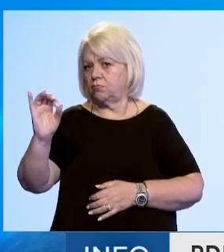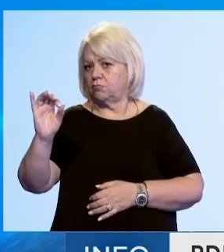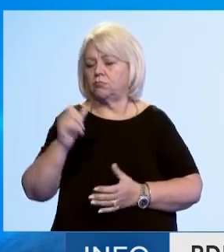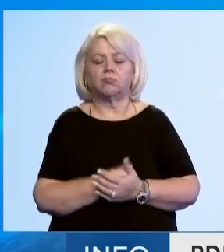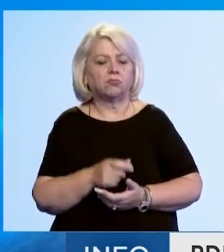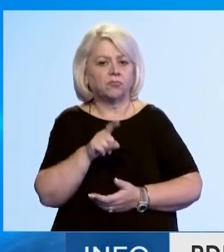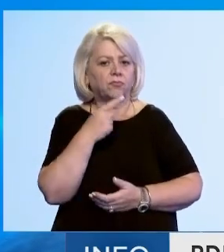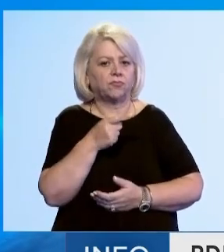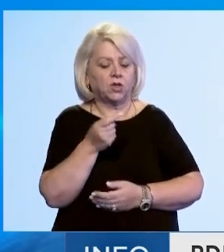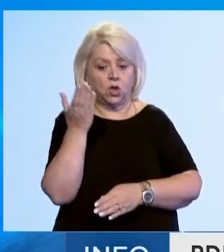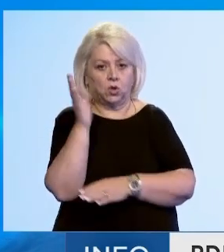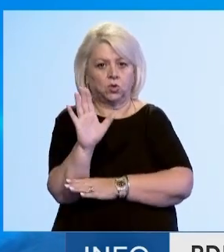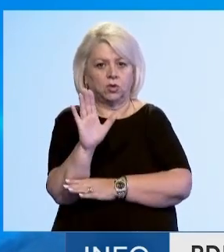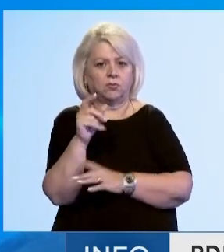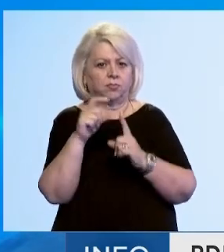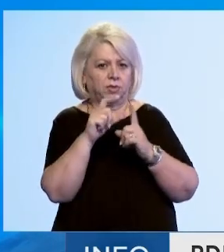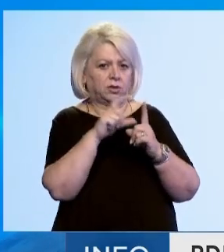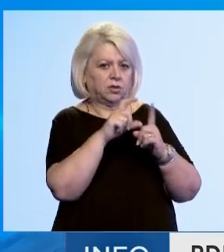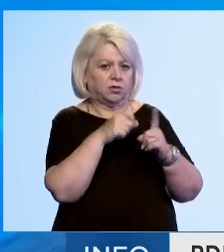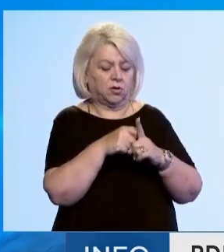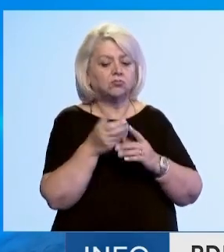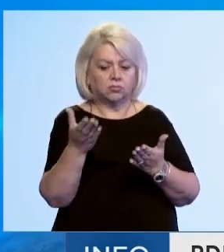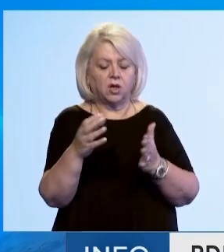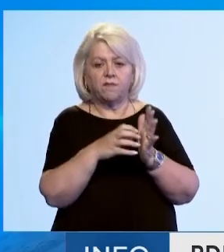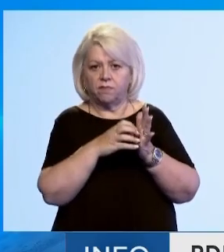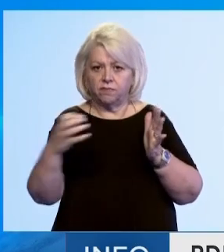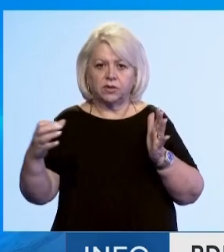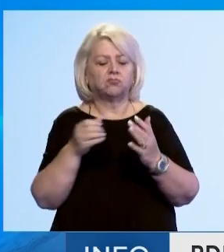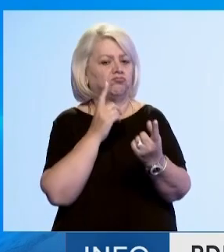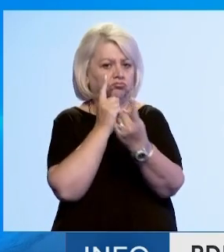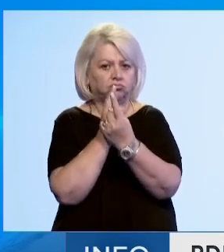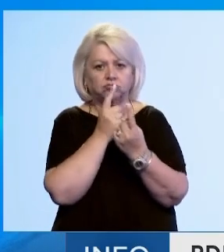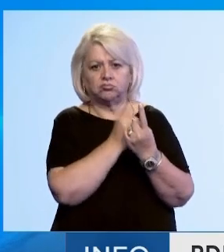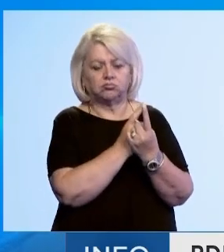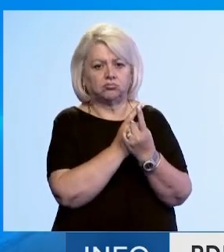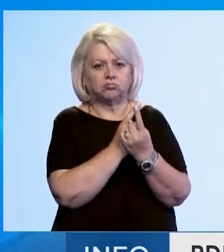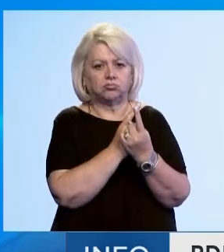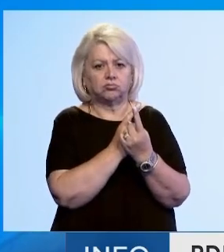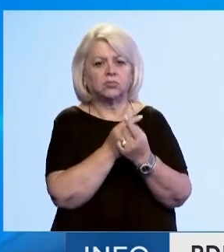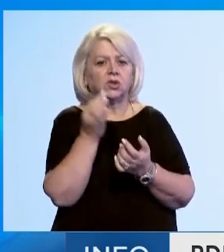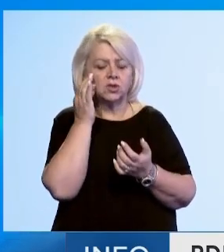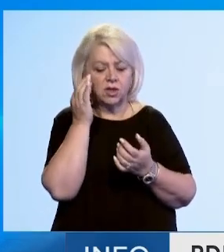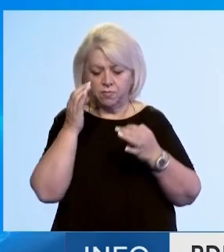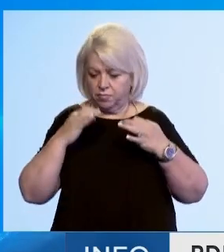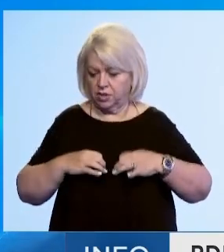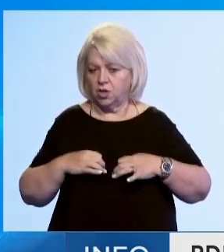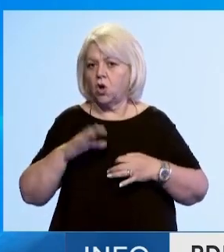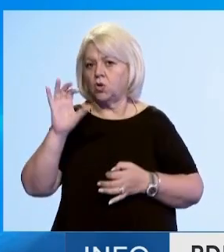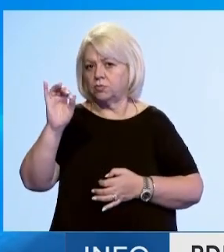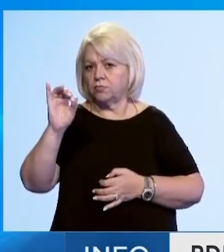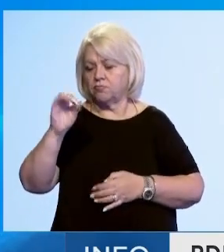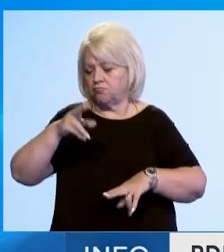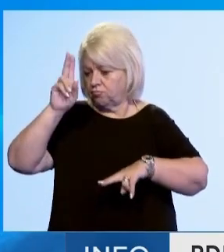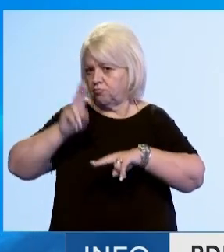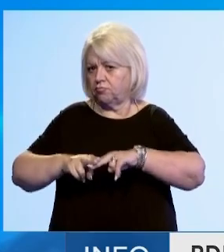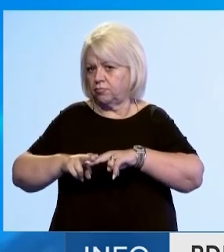është thënë nga zyrtarët e PDK-s, këta do të vazhdojnë takimet vetëm në ditën kur presidentja Osmani do të marrë